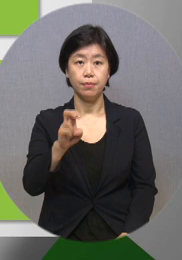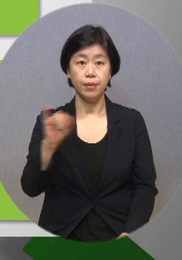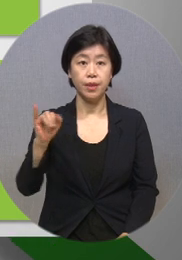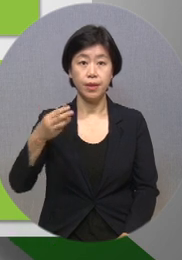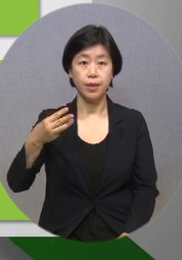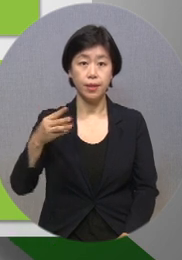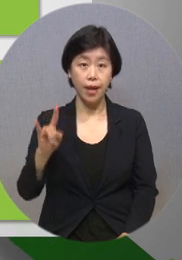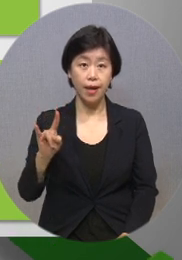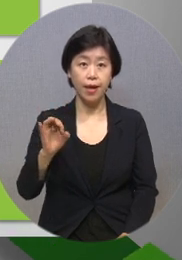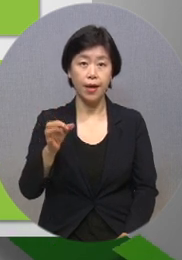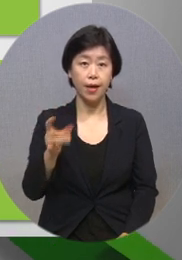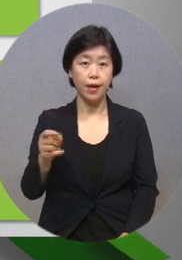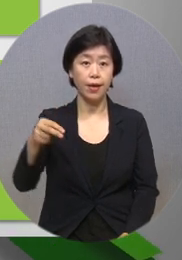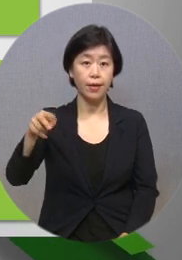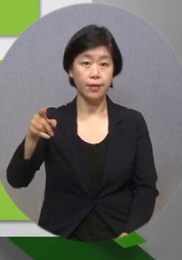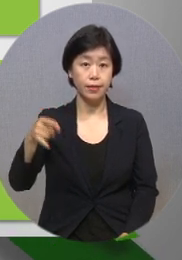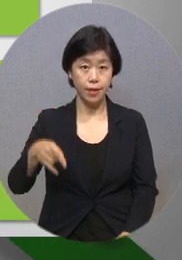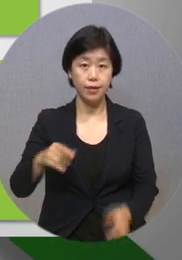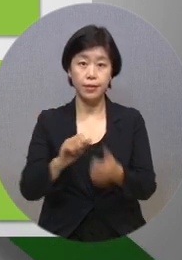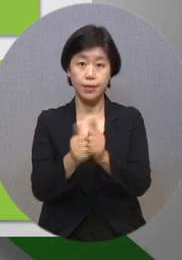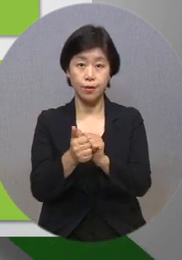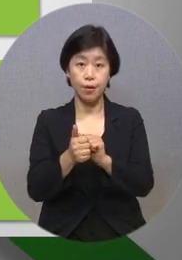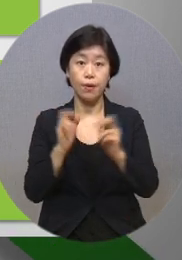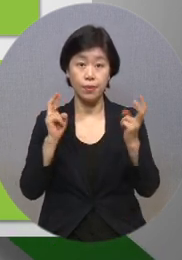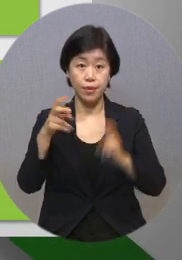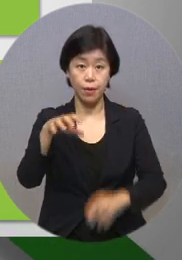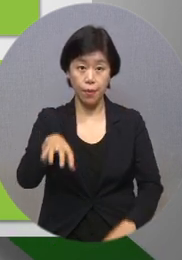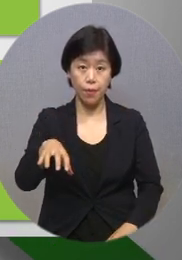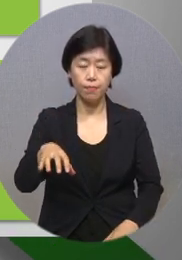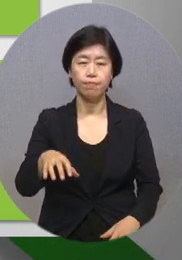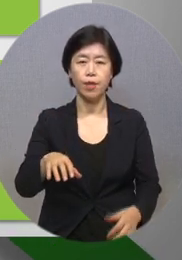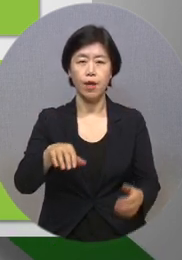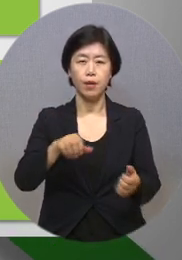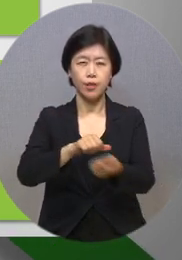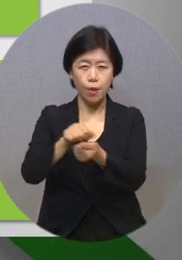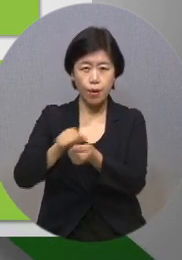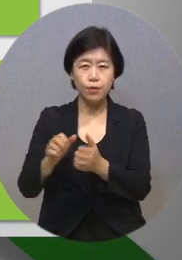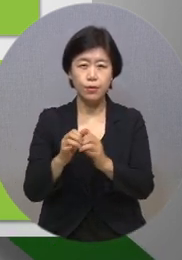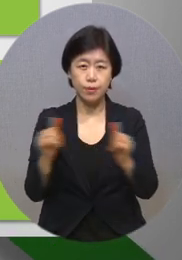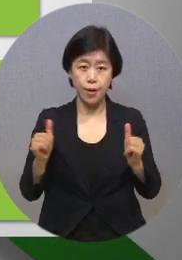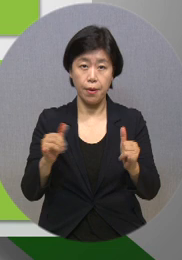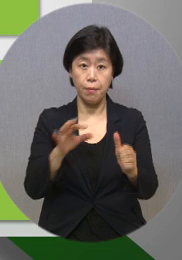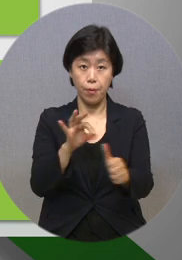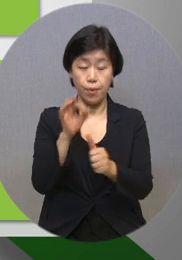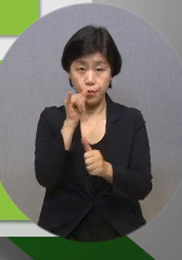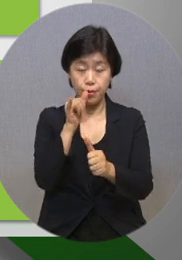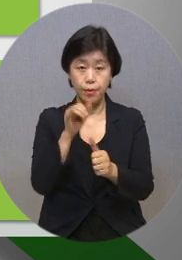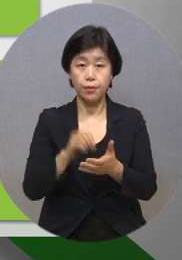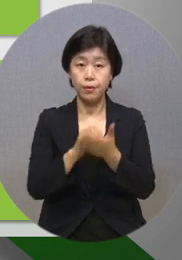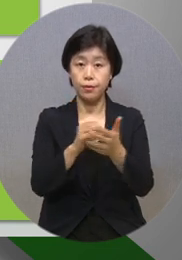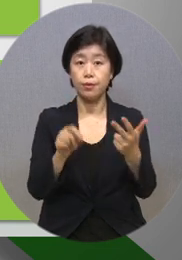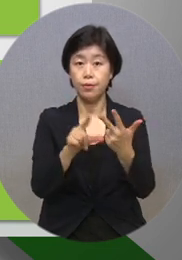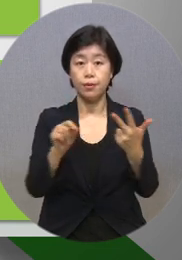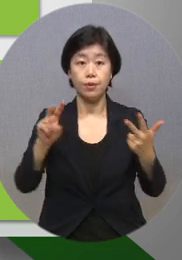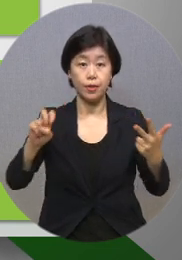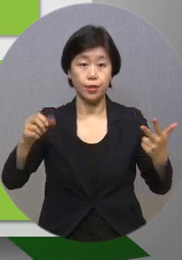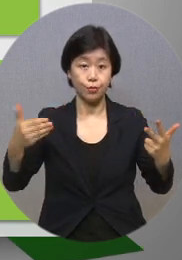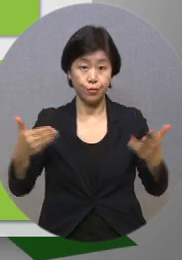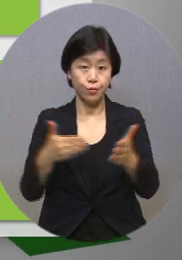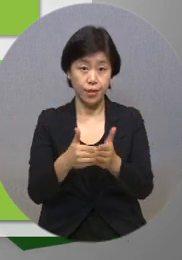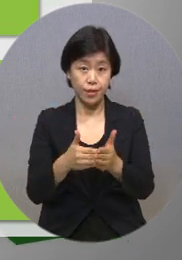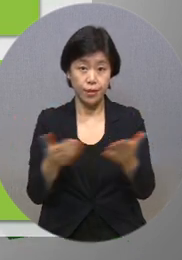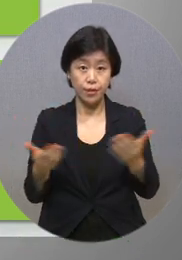미래에셋증권 주식회사에서 환경 미화원을 모집합니다. 접수 마감일은 7월 29일까지며 근무지는